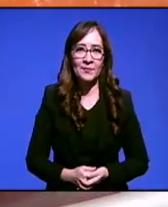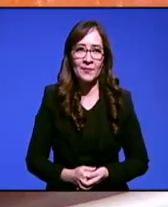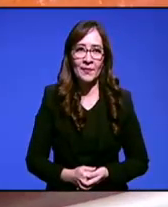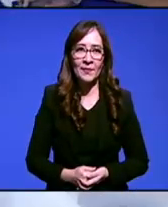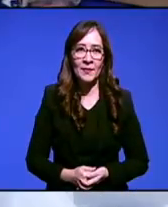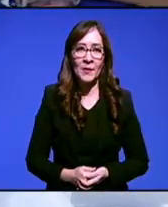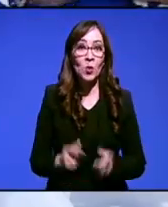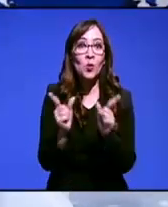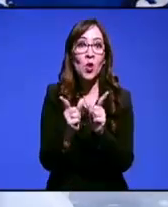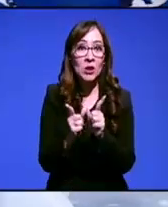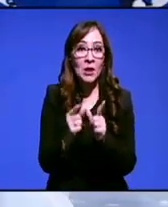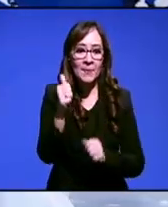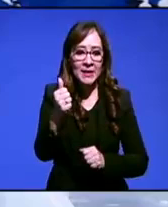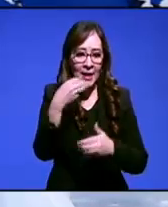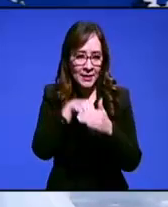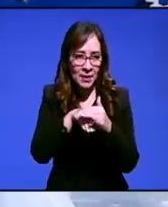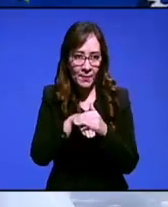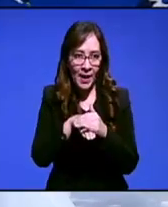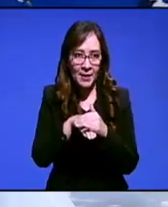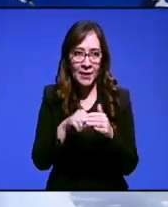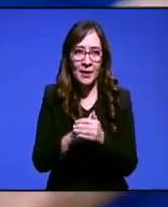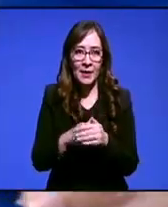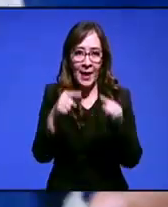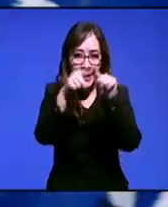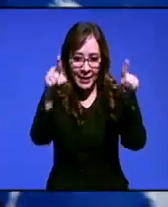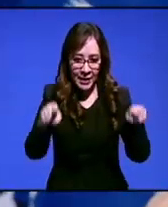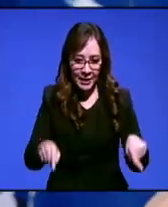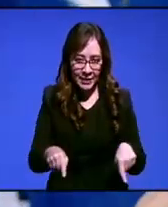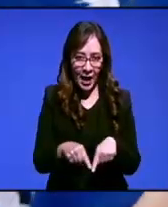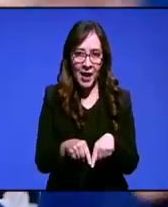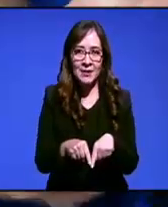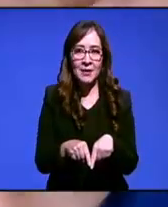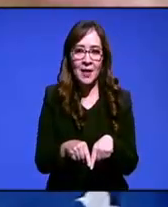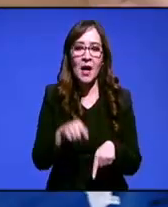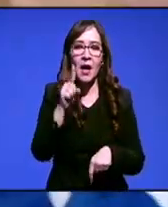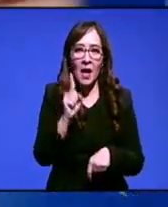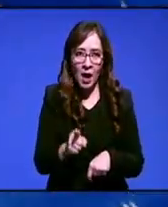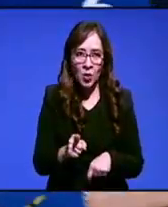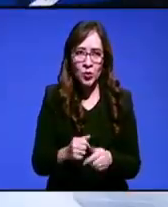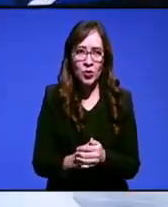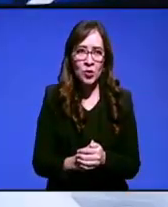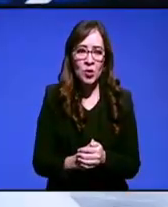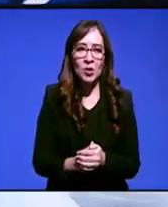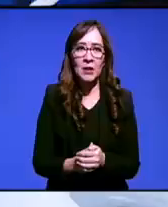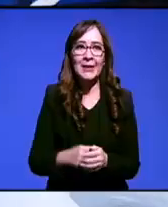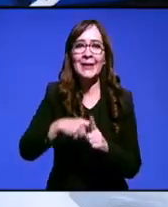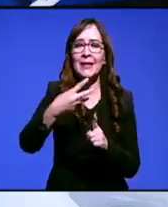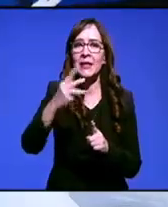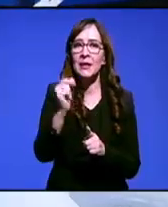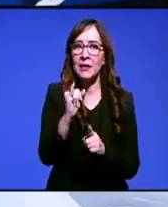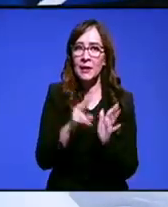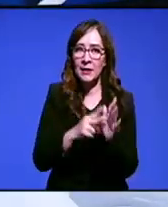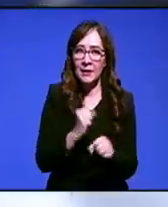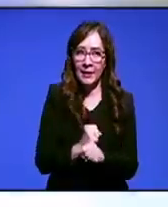Untuk wortel dapat disimpan dengan bungkus kertas. Nah, pastikan dalam keadaan kering. Juga tidak dicuci sebelum